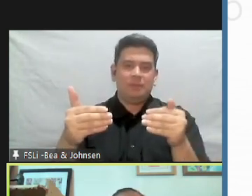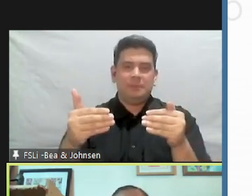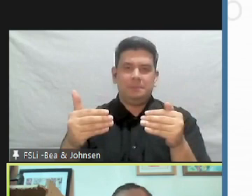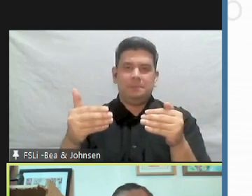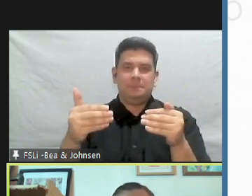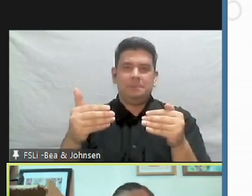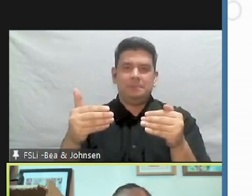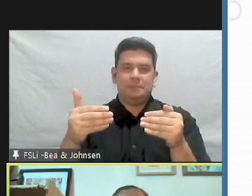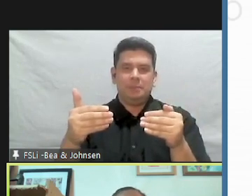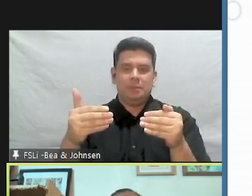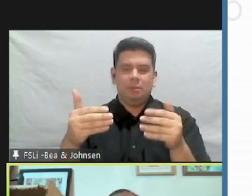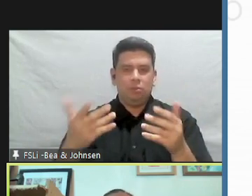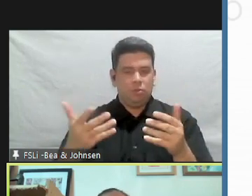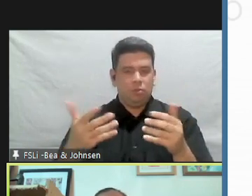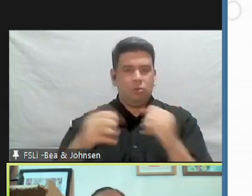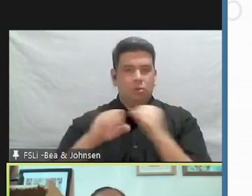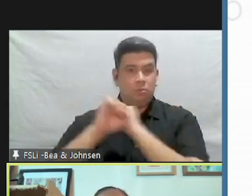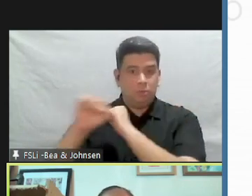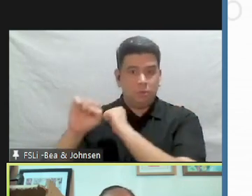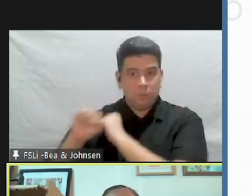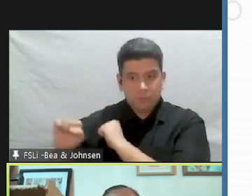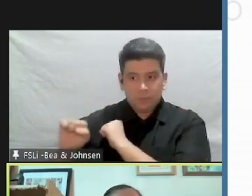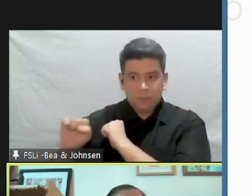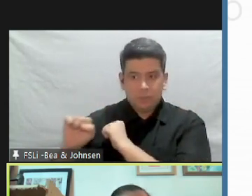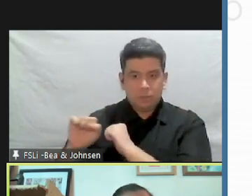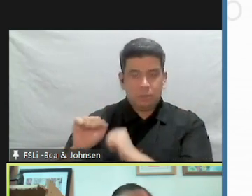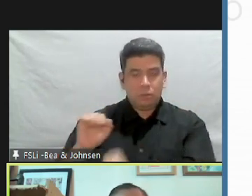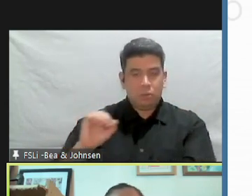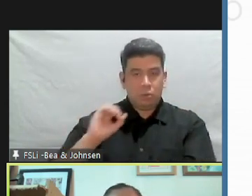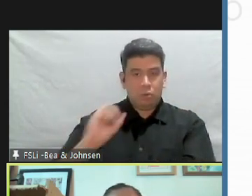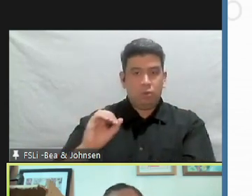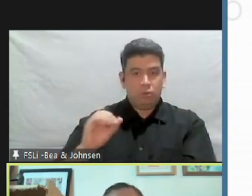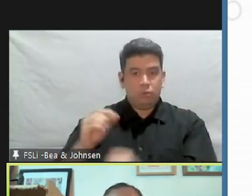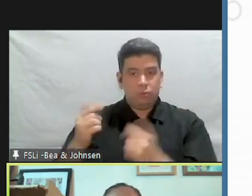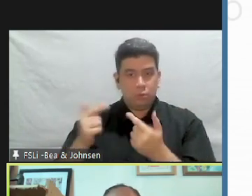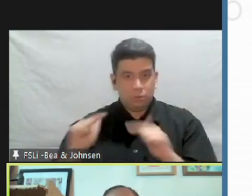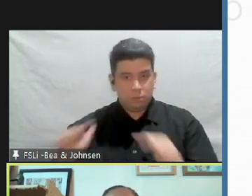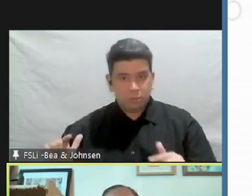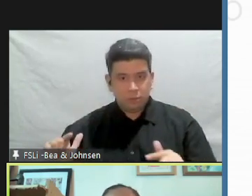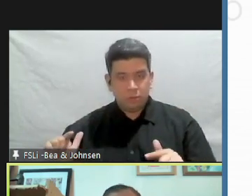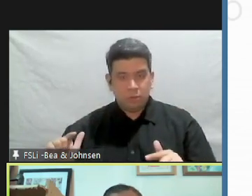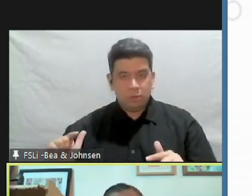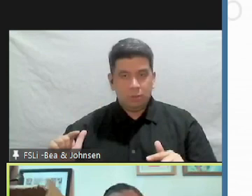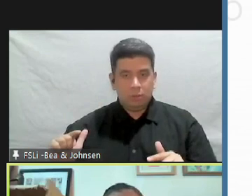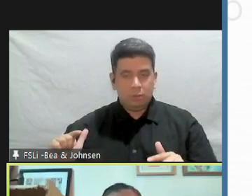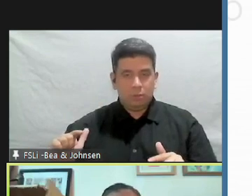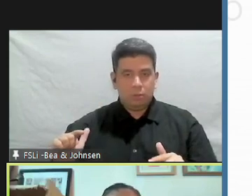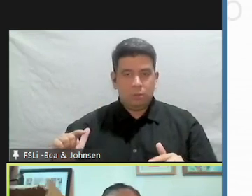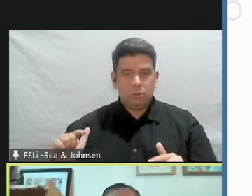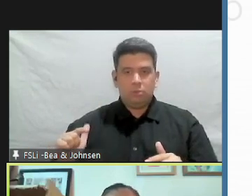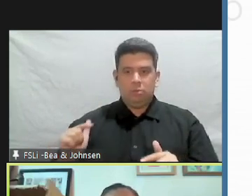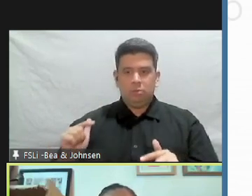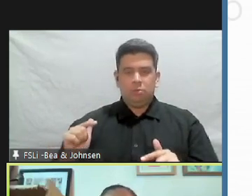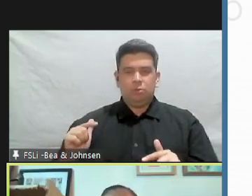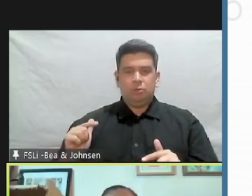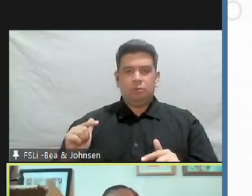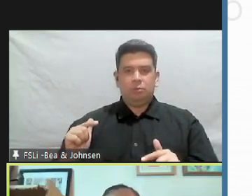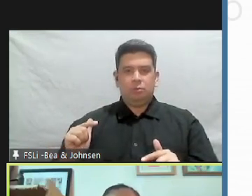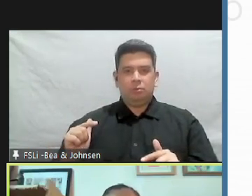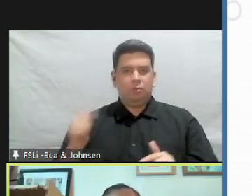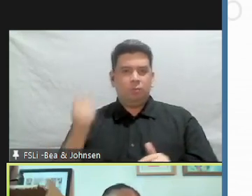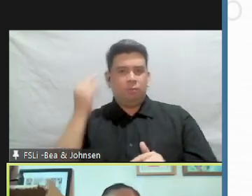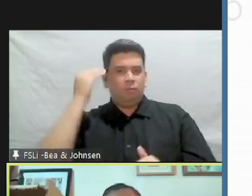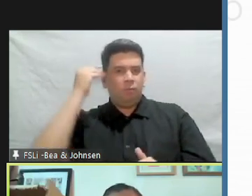ng sariling wika, lalo na sa pagkakaroon ng makabayan, maunlad, makabuluhan at makataong